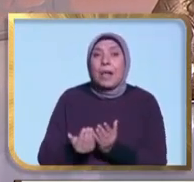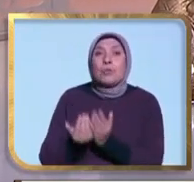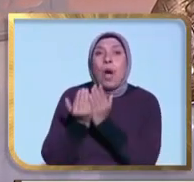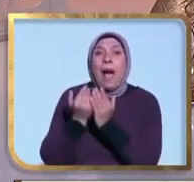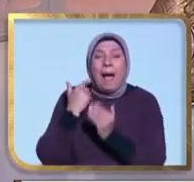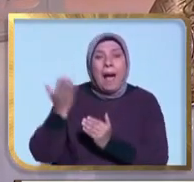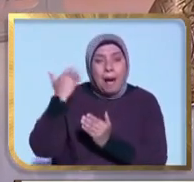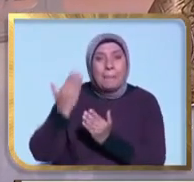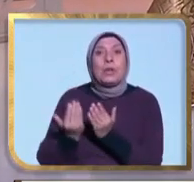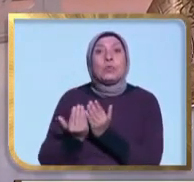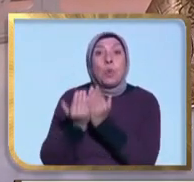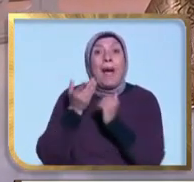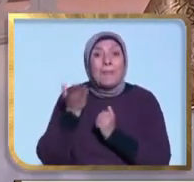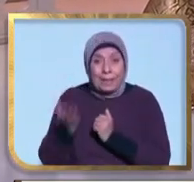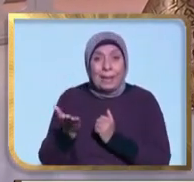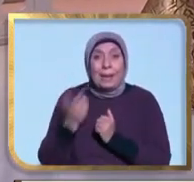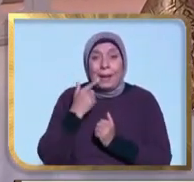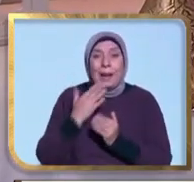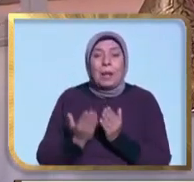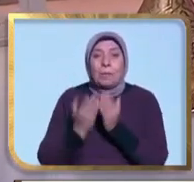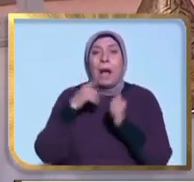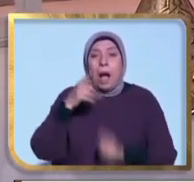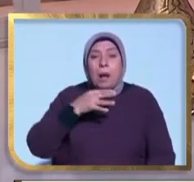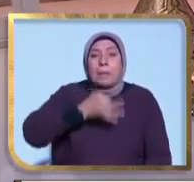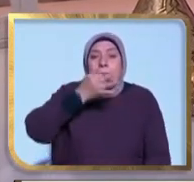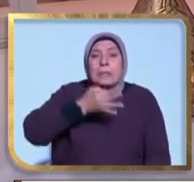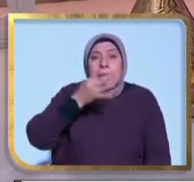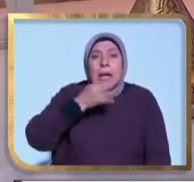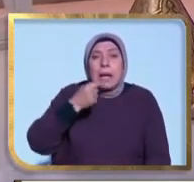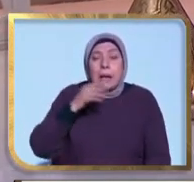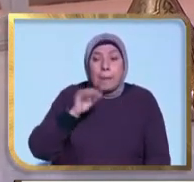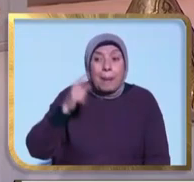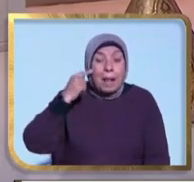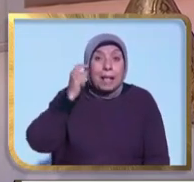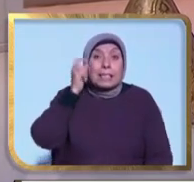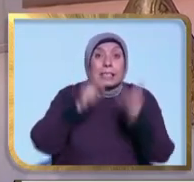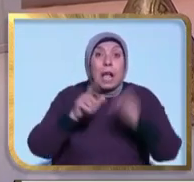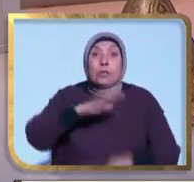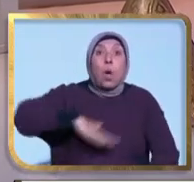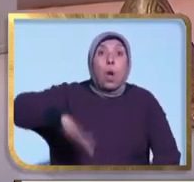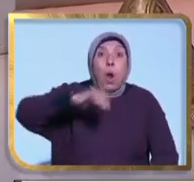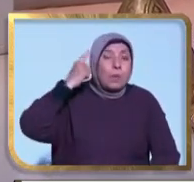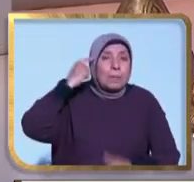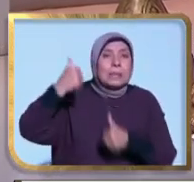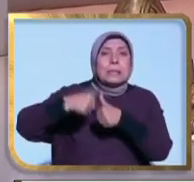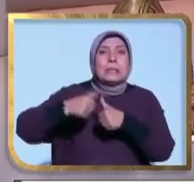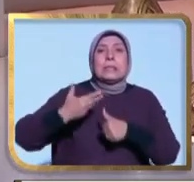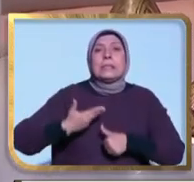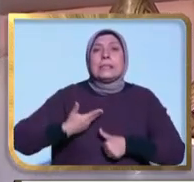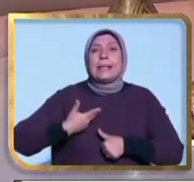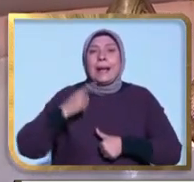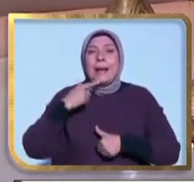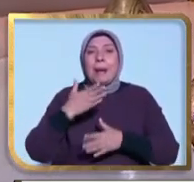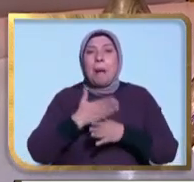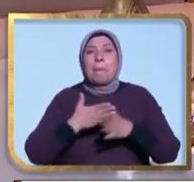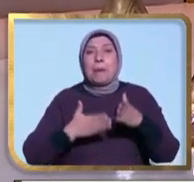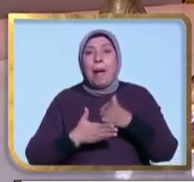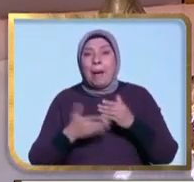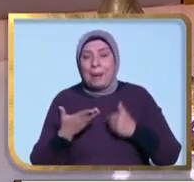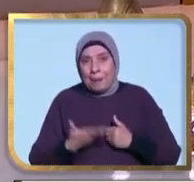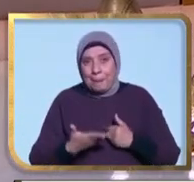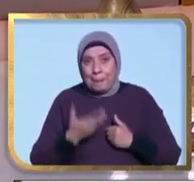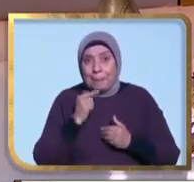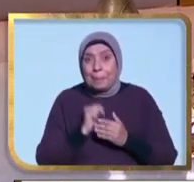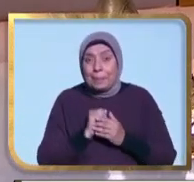في الاخرين فظل ذكره دائم وكذلك انه لما قابل سيدنا رسول الله عليه الصلاه